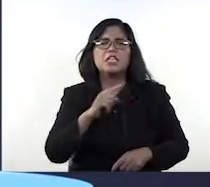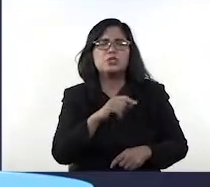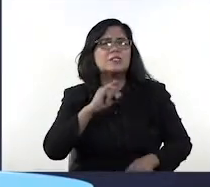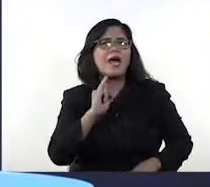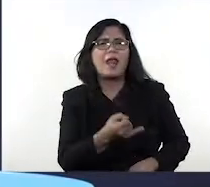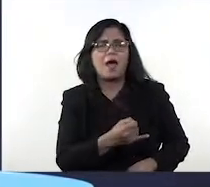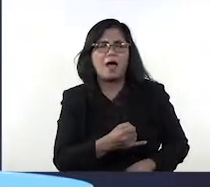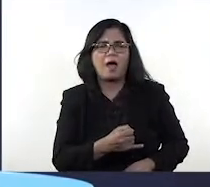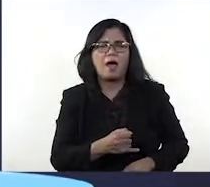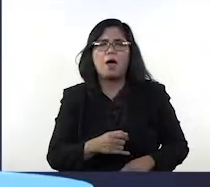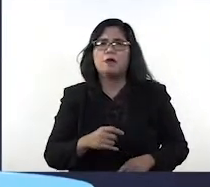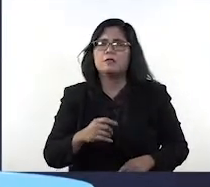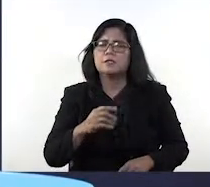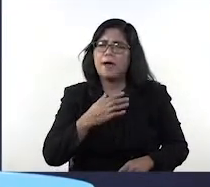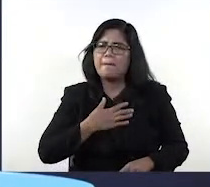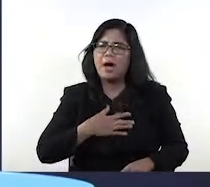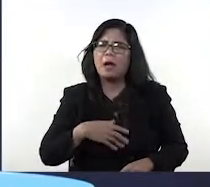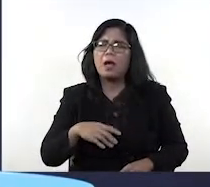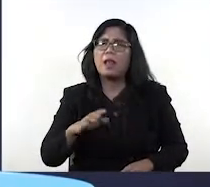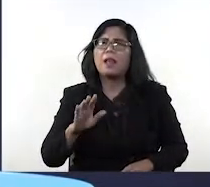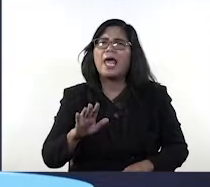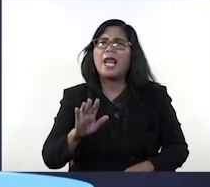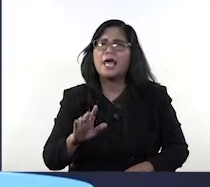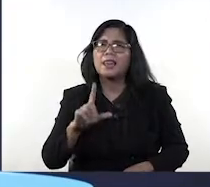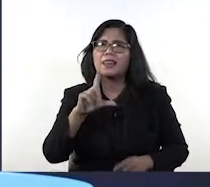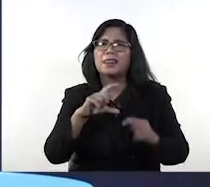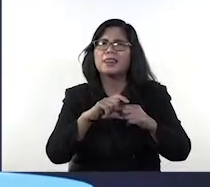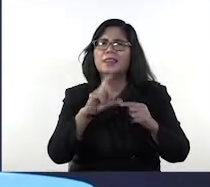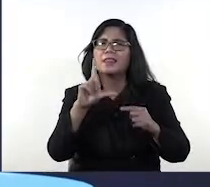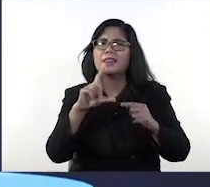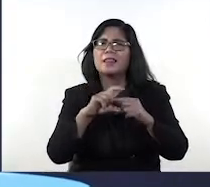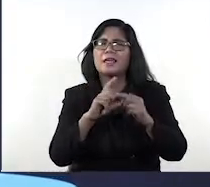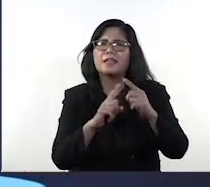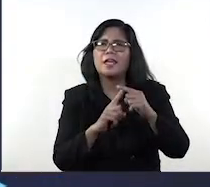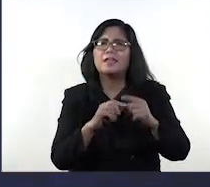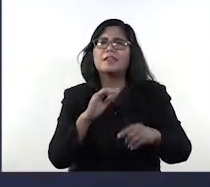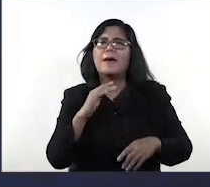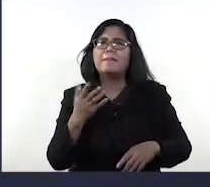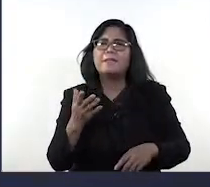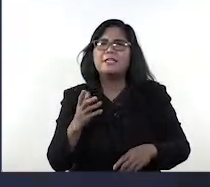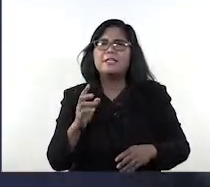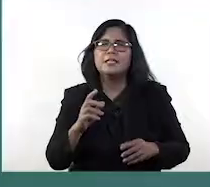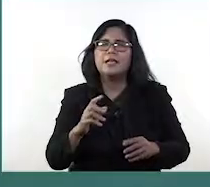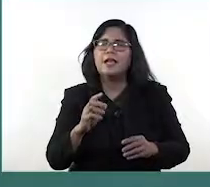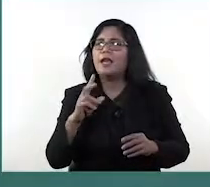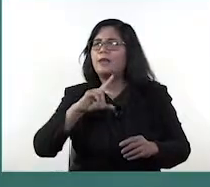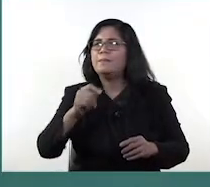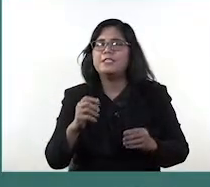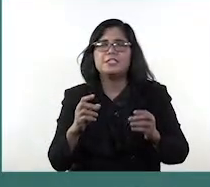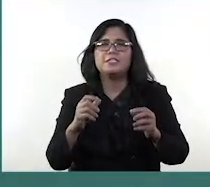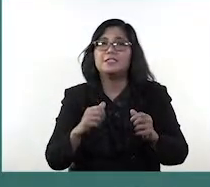kelihatannya lebih lambat tetapi lebih cepatnya sampai di garis finish Yes I